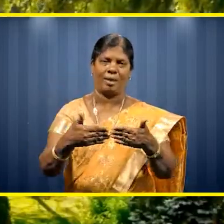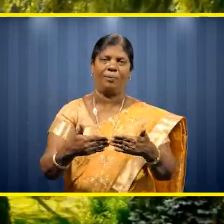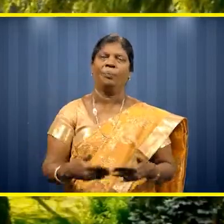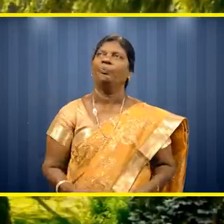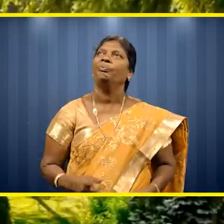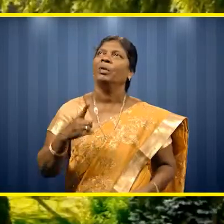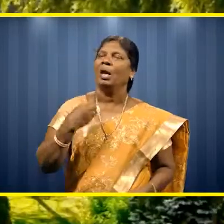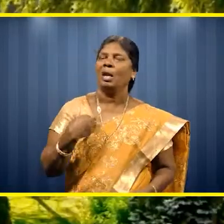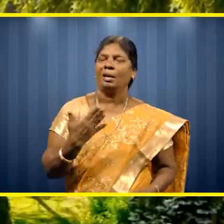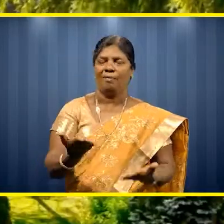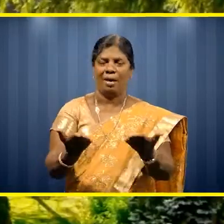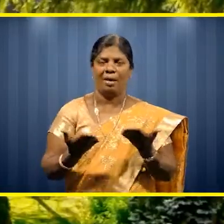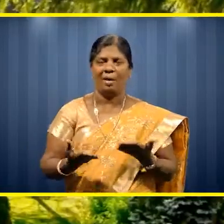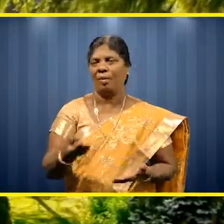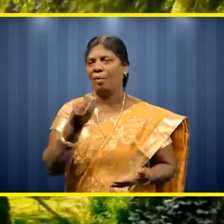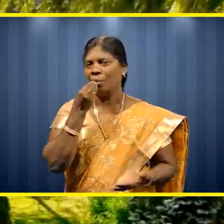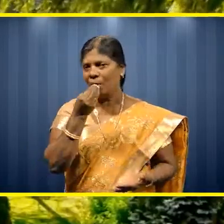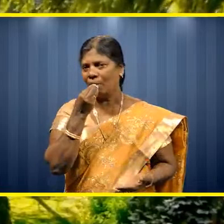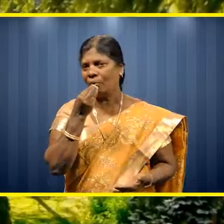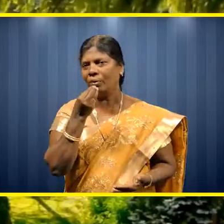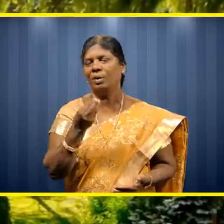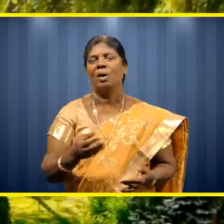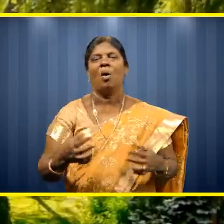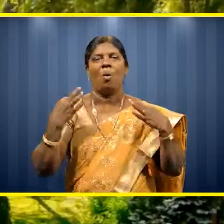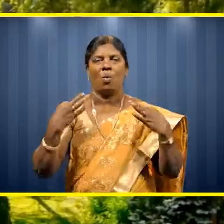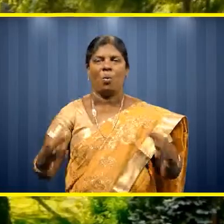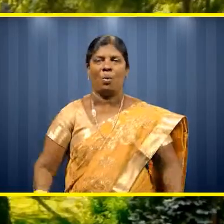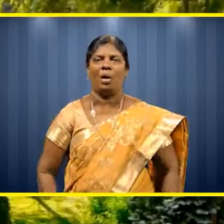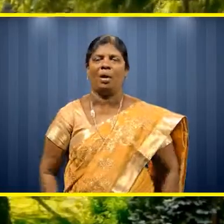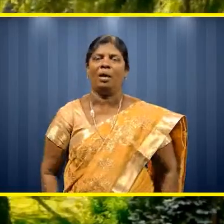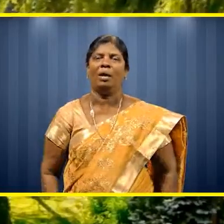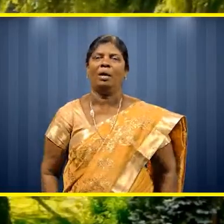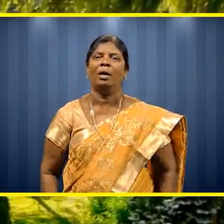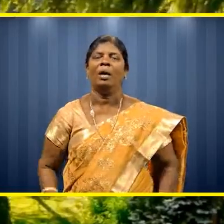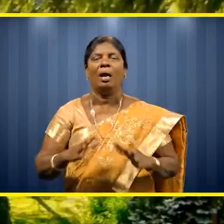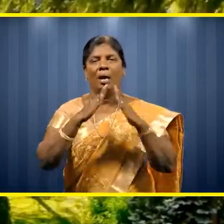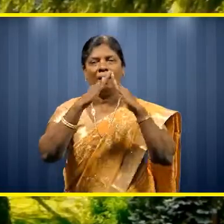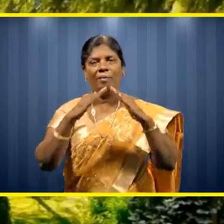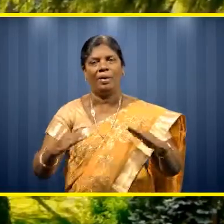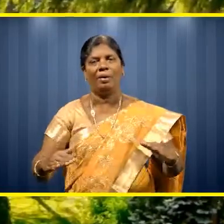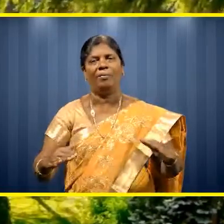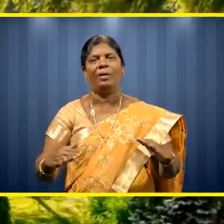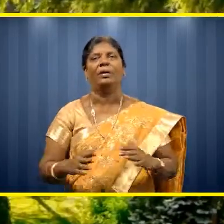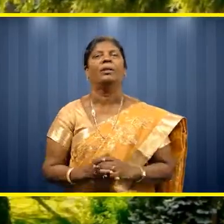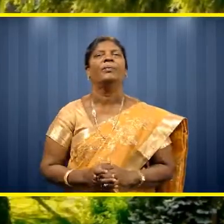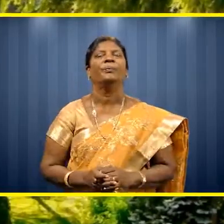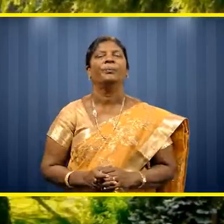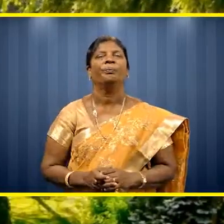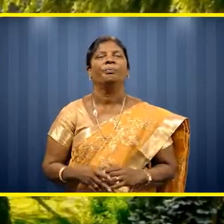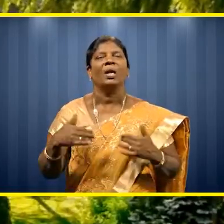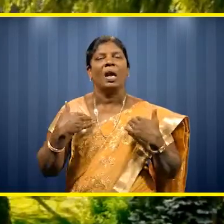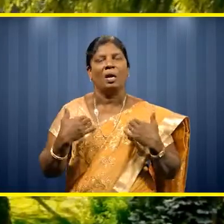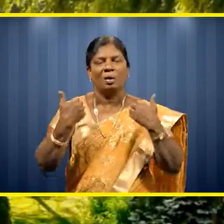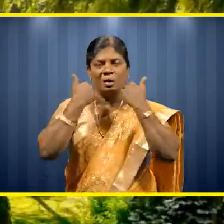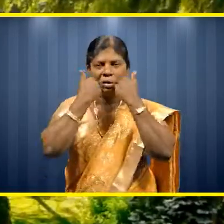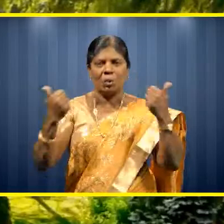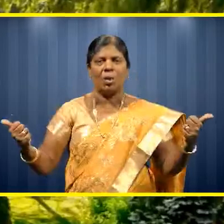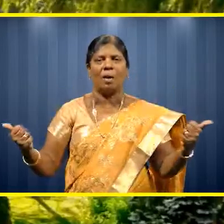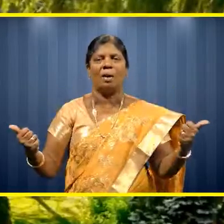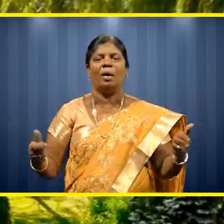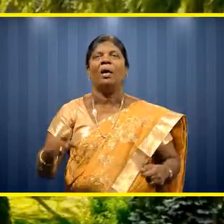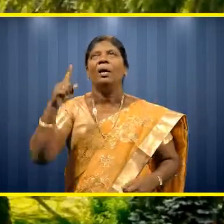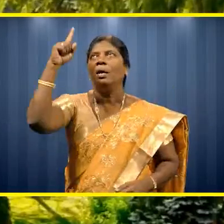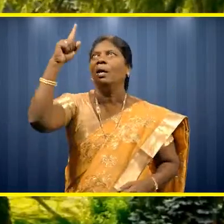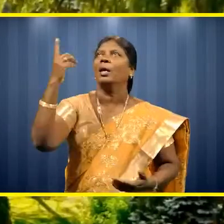சந்தியும், எனக்கு வேண்டிய உணவு, எனக்கு வேண்டிய உடை, எனக்கு வேண்டிய இடம், எனக்கு வேண்டிய